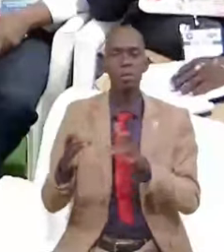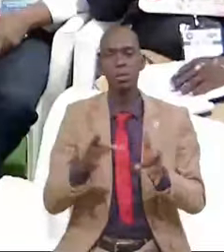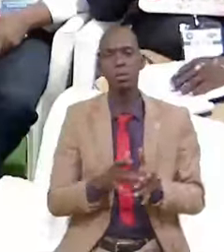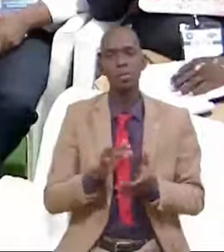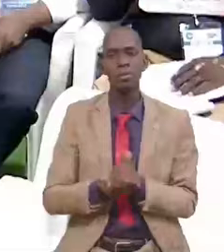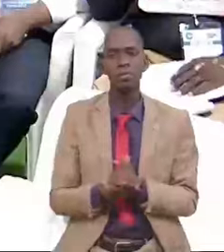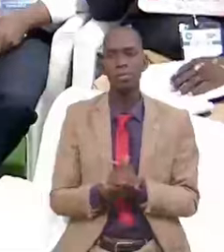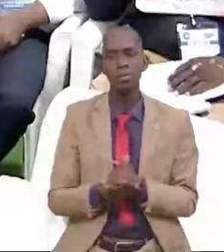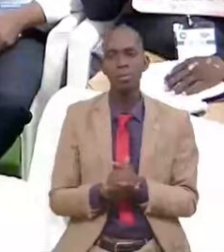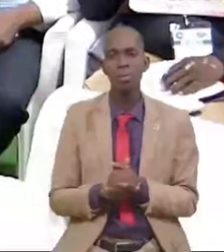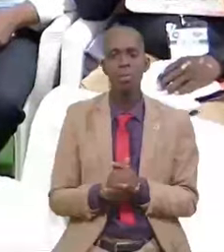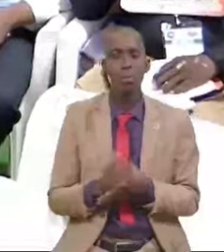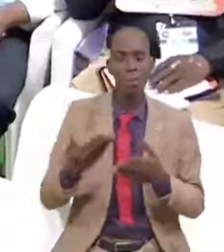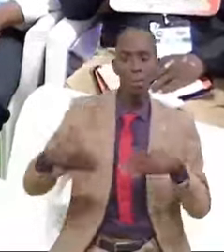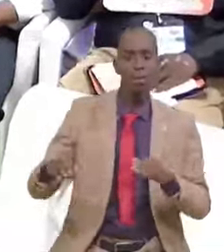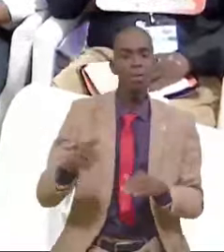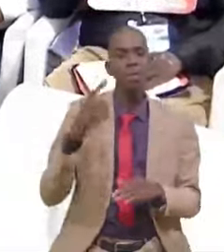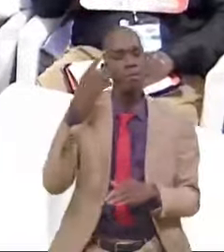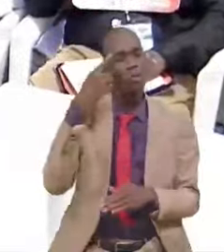Vendu contre 30 pièces d'argent.